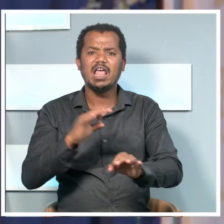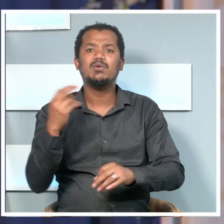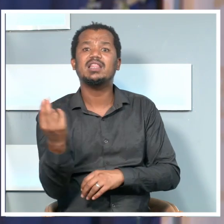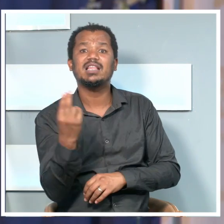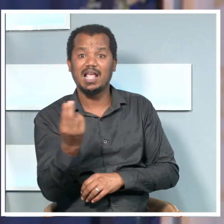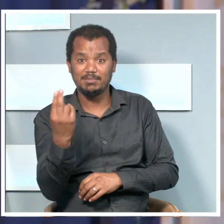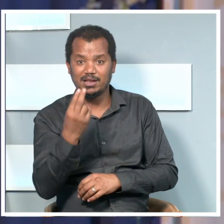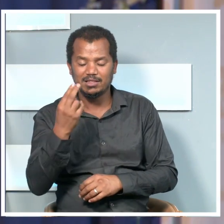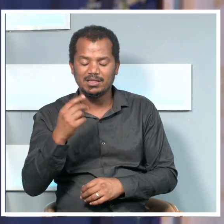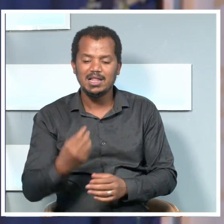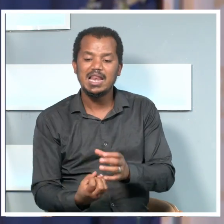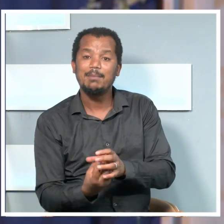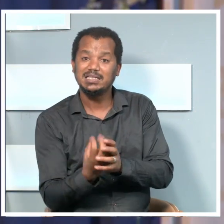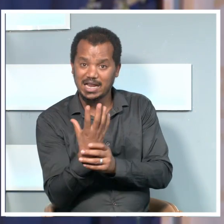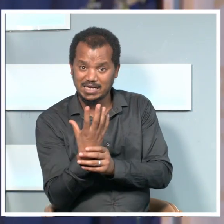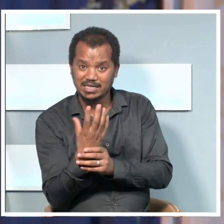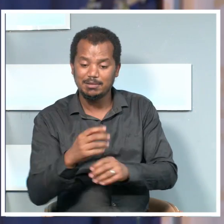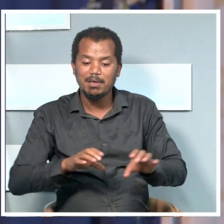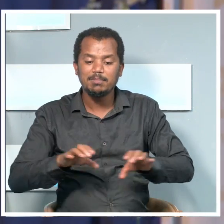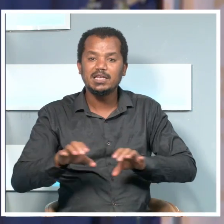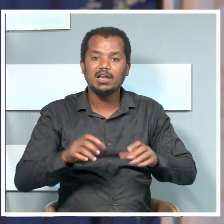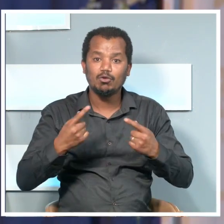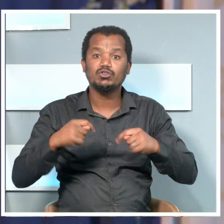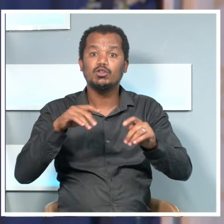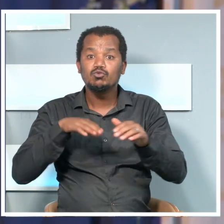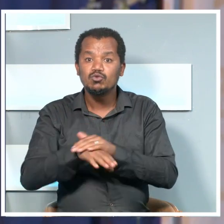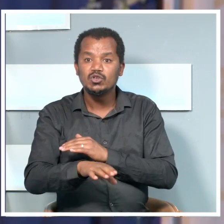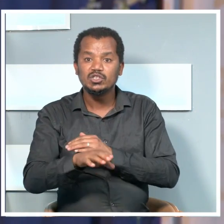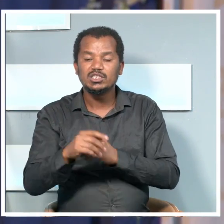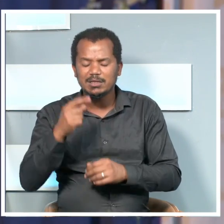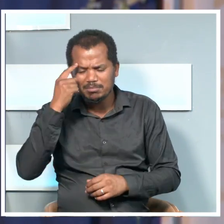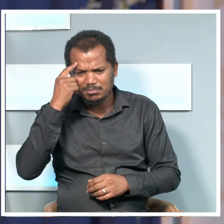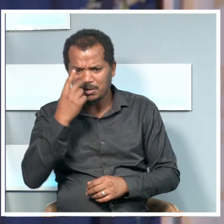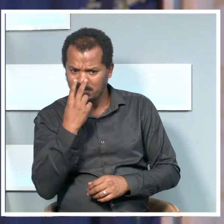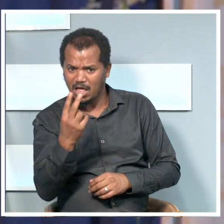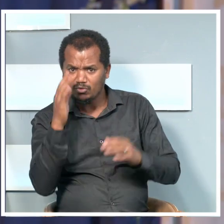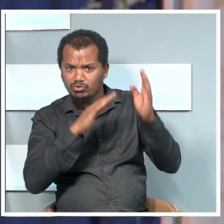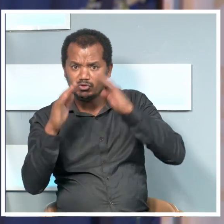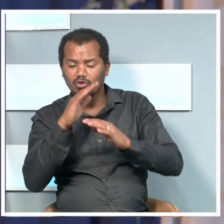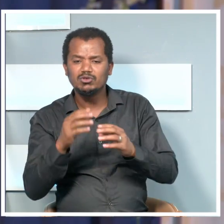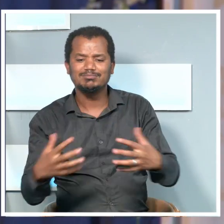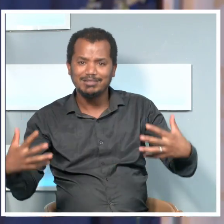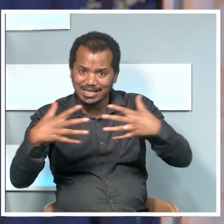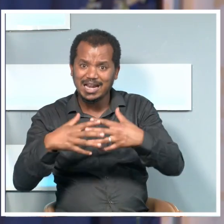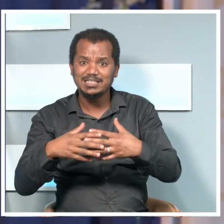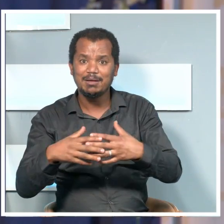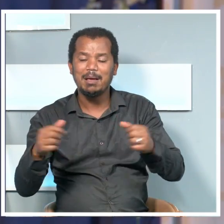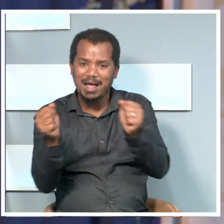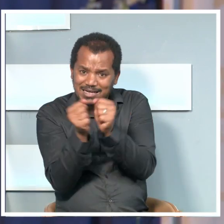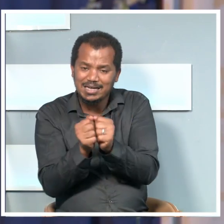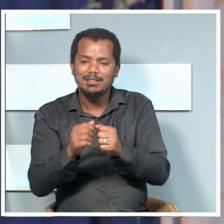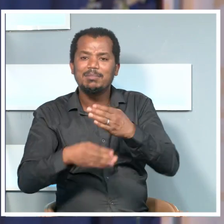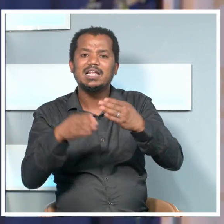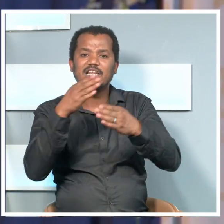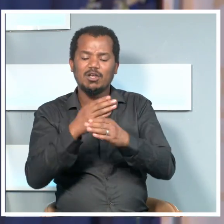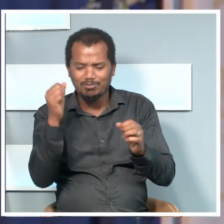ተደራሽነትና ፍትሃዊ ተጠቃሚነት ለማሳደግ በሚደረገው ጥረት ውስጥ የሚታዩ ችግሮችን በተቀናጀ መልኩ